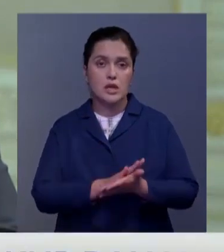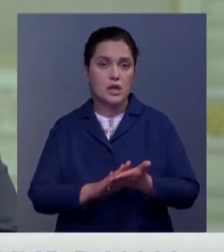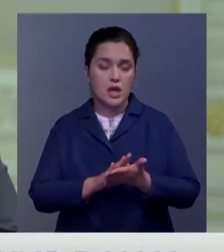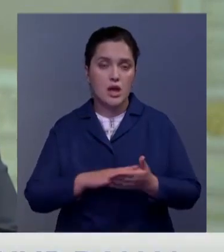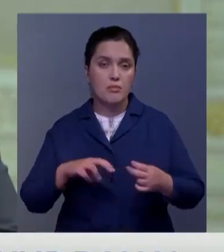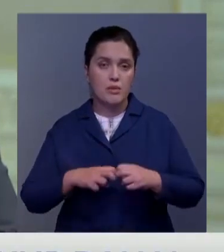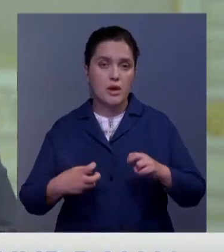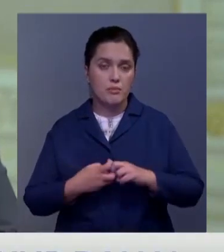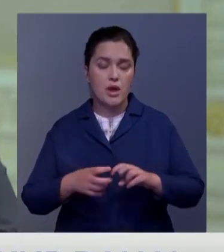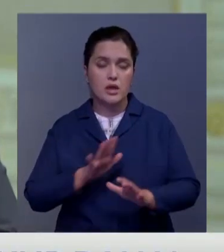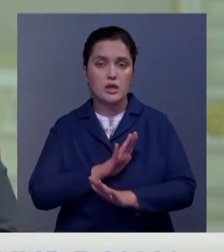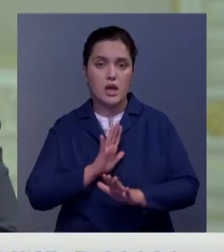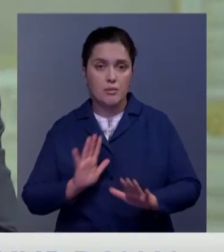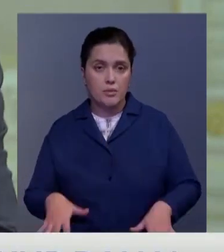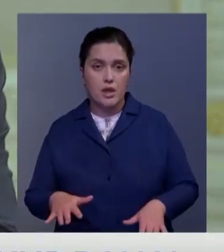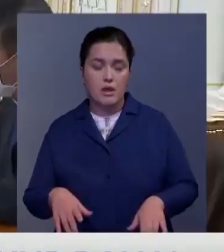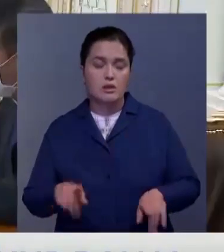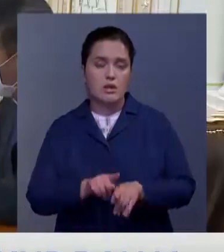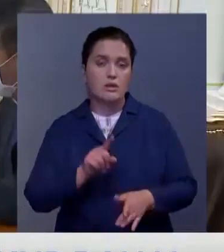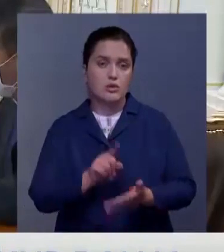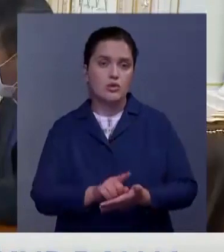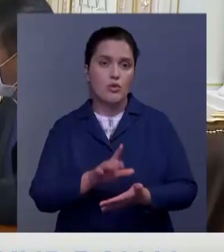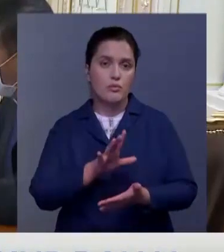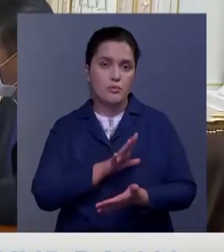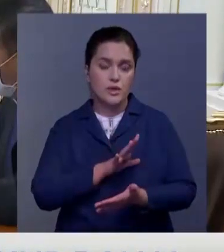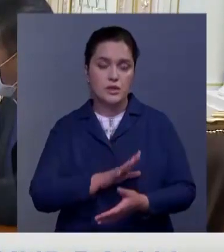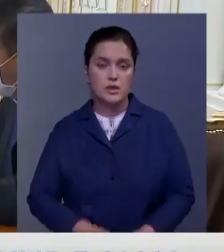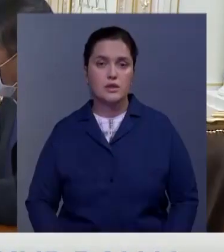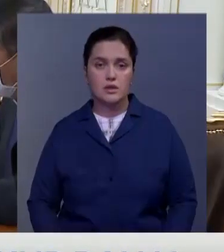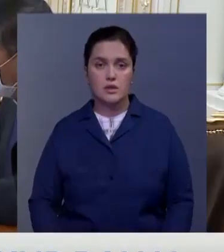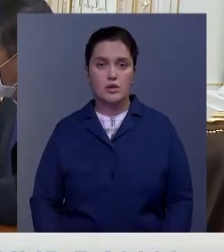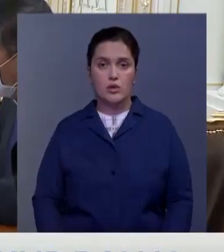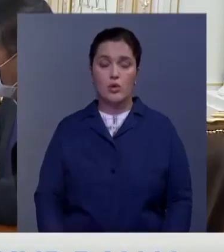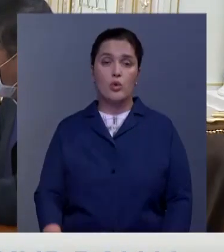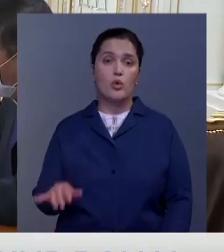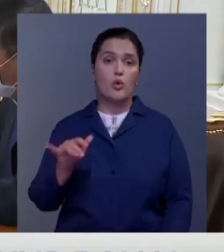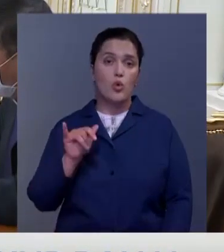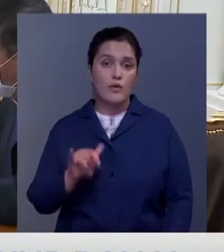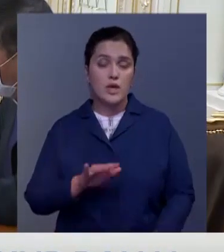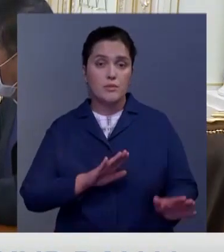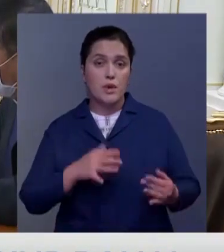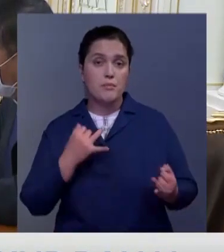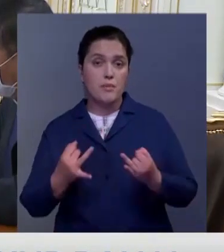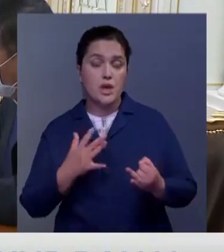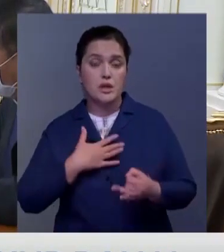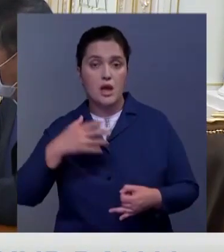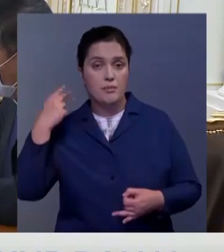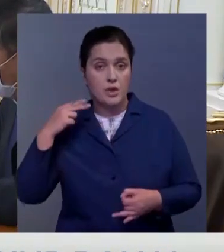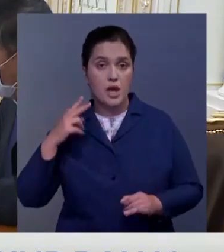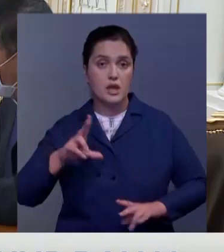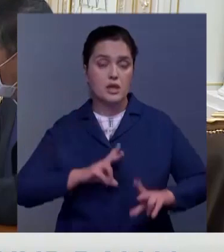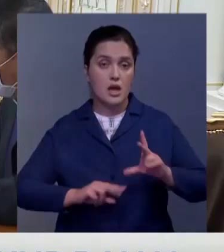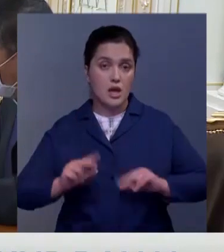в отношениях не было. Так должно быть. У вас прошли переговоры с нашим президентом, надеюсь, в